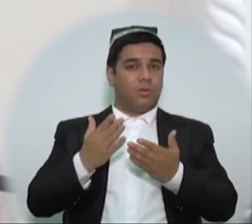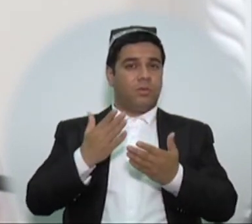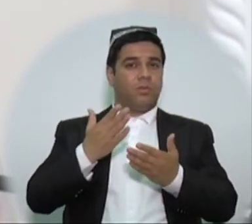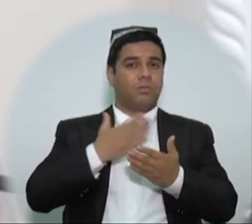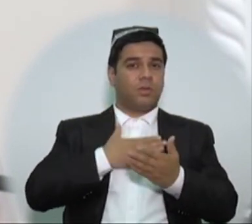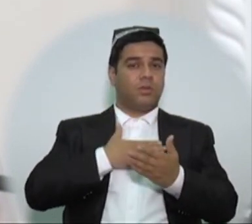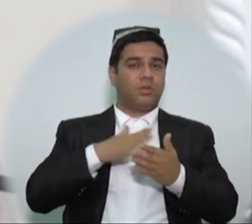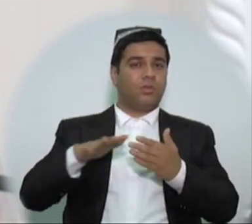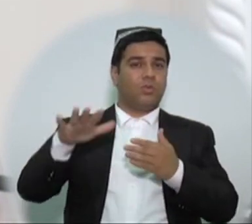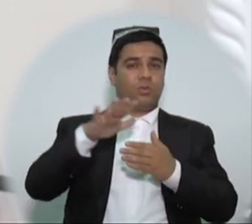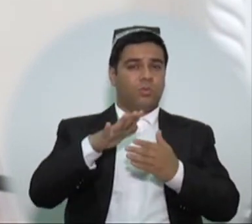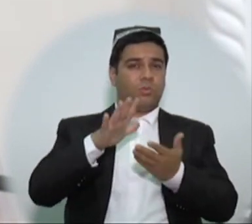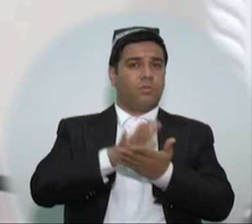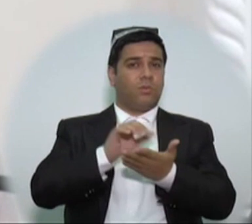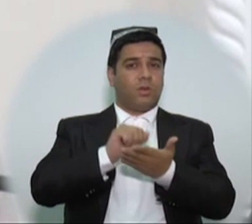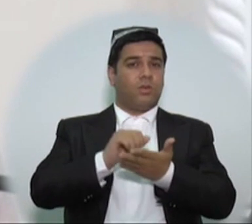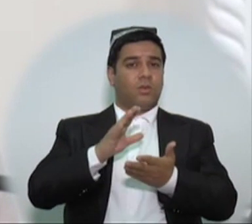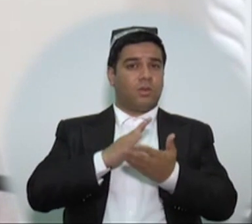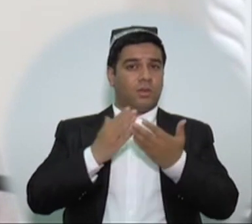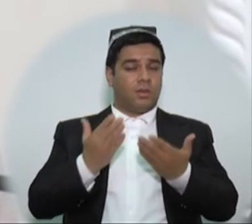Yurtumuzunu vayran kılıçtı.